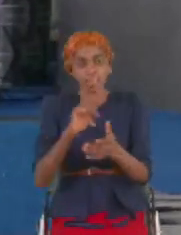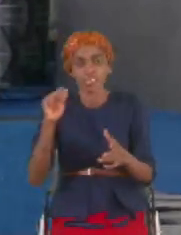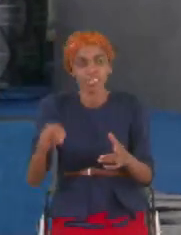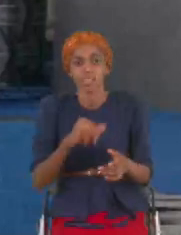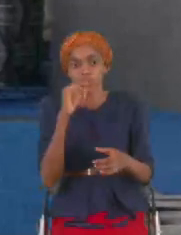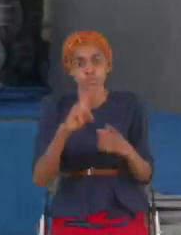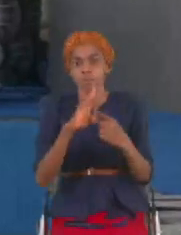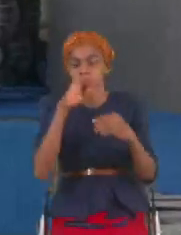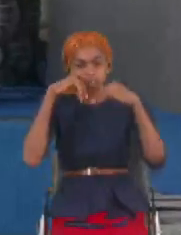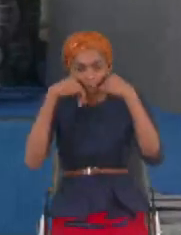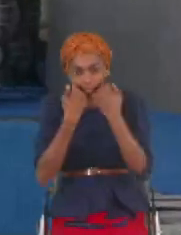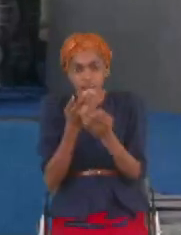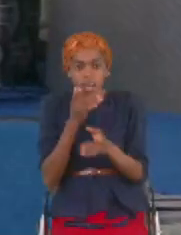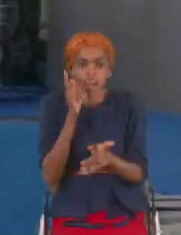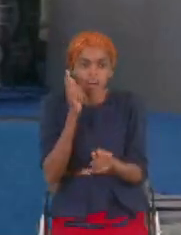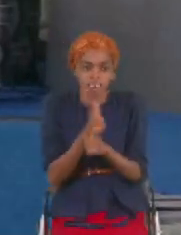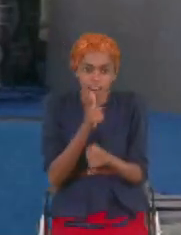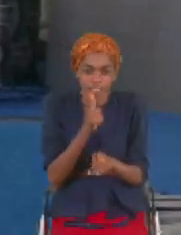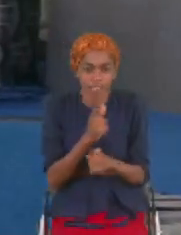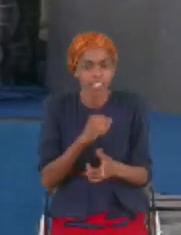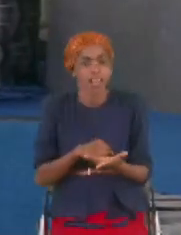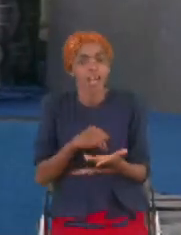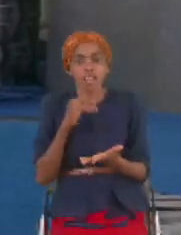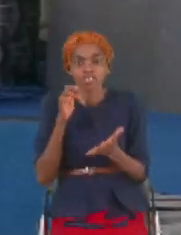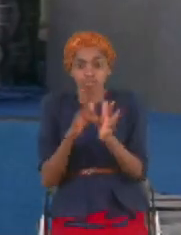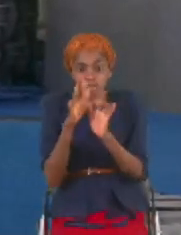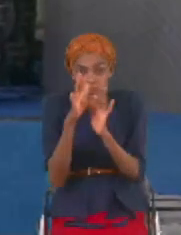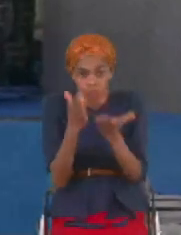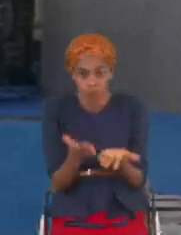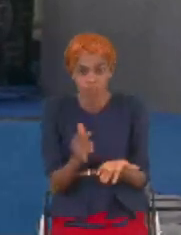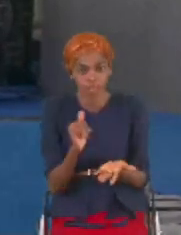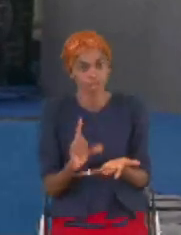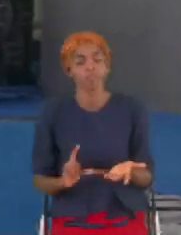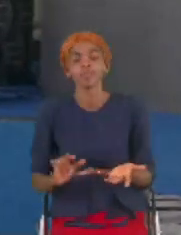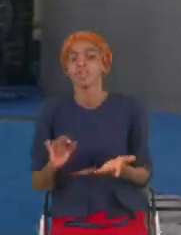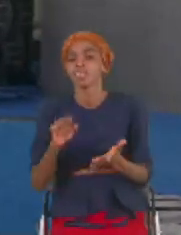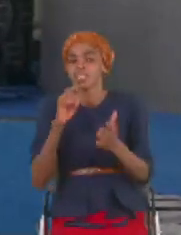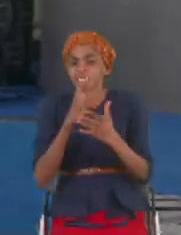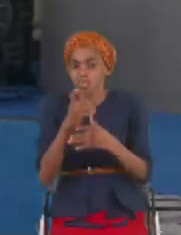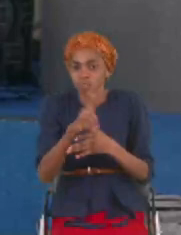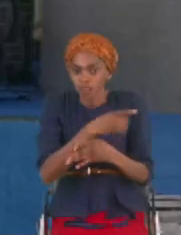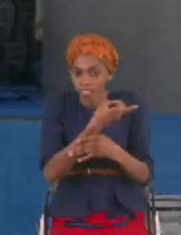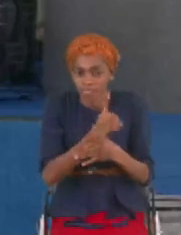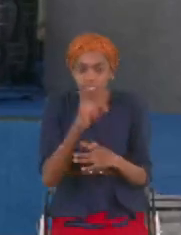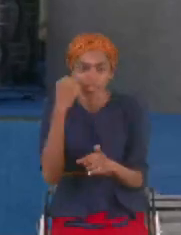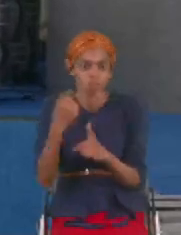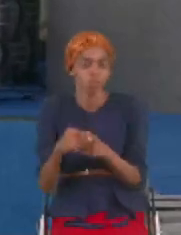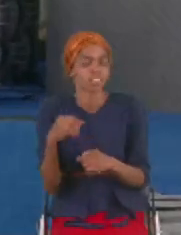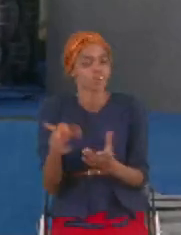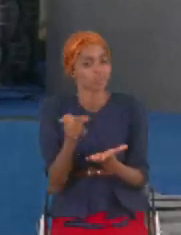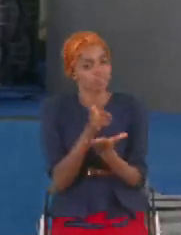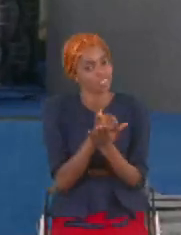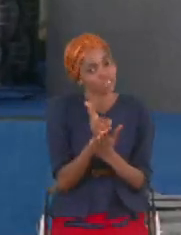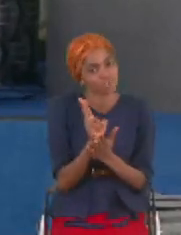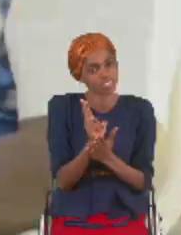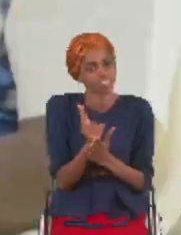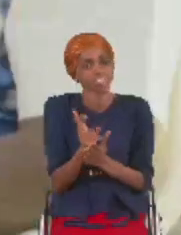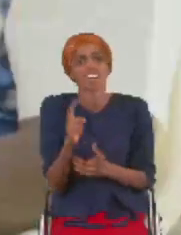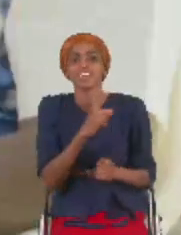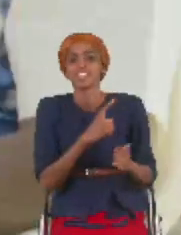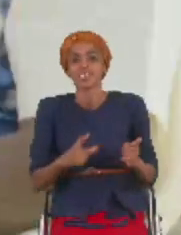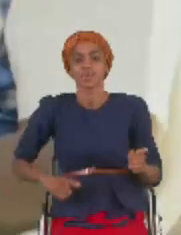dispose droitement l'apa rolls de la vérité le seigneur